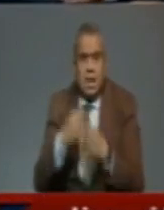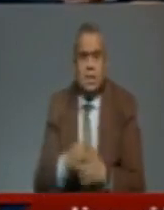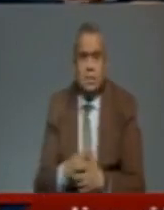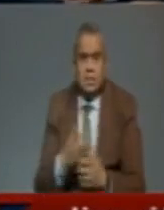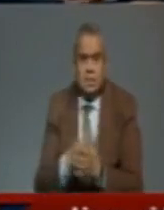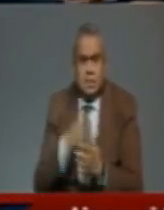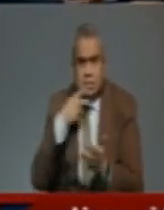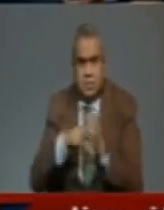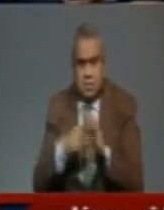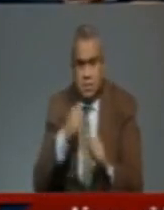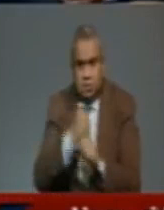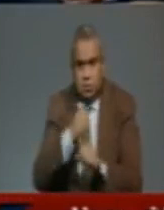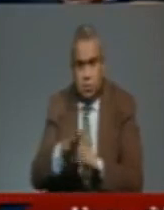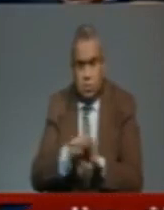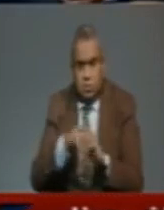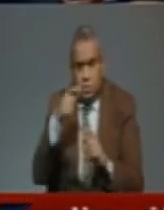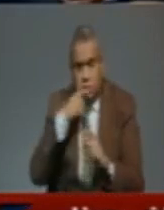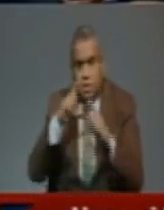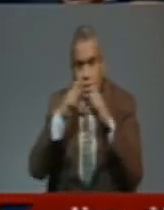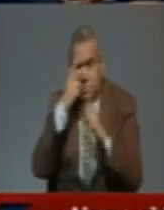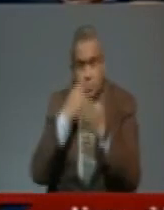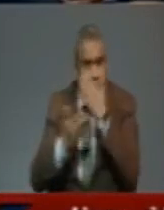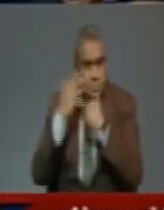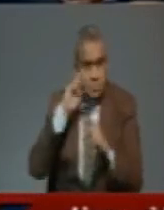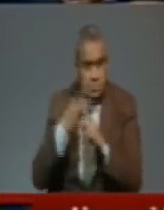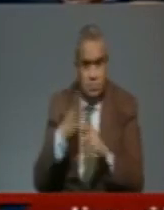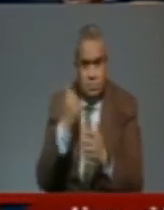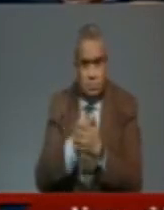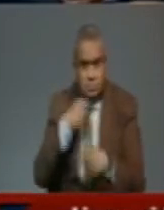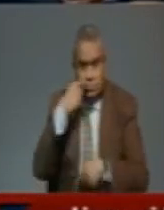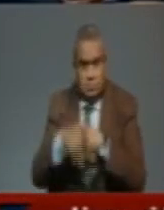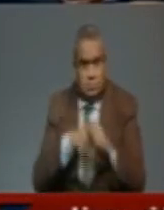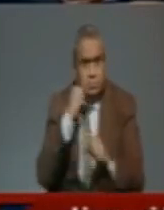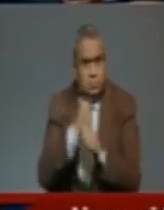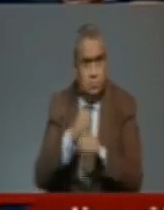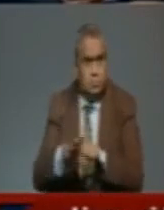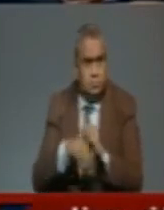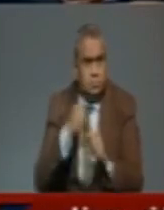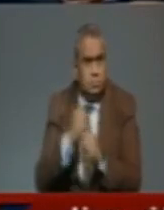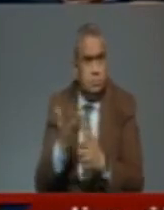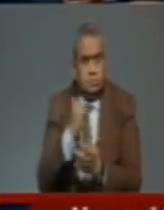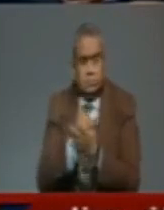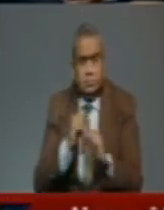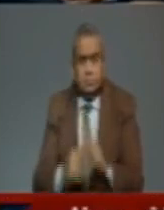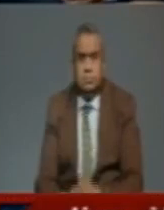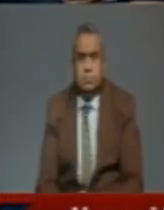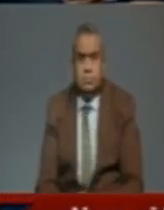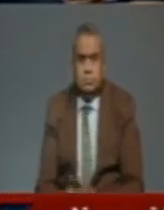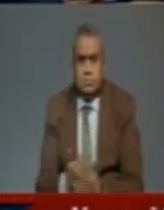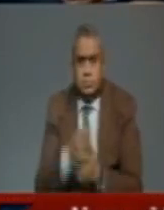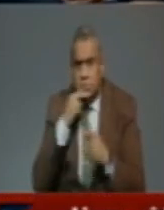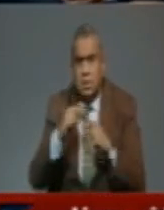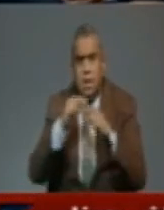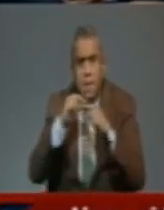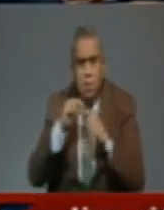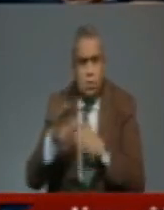كان عنده صور من اللي كان موجود والحديد اللي كان موجود مركون على جنبه والكلام دوت وشركه المقاولين وايه اللي حصل فيها.